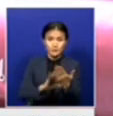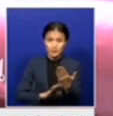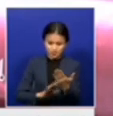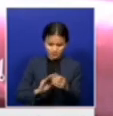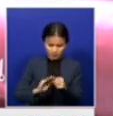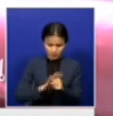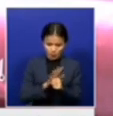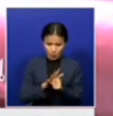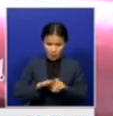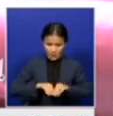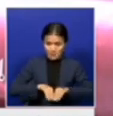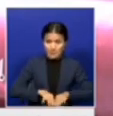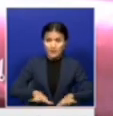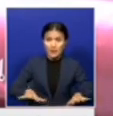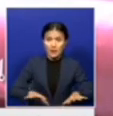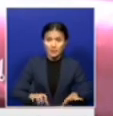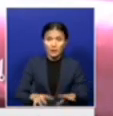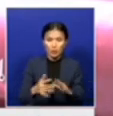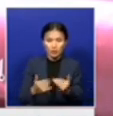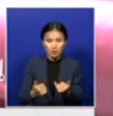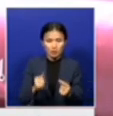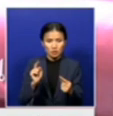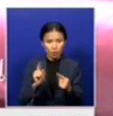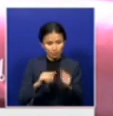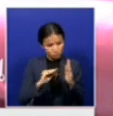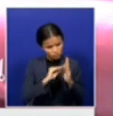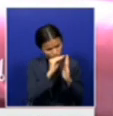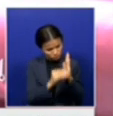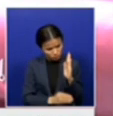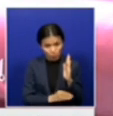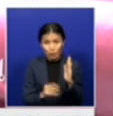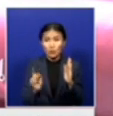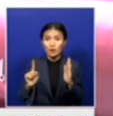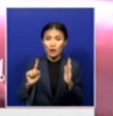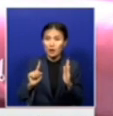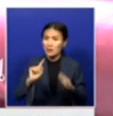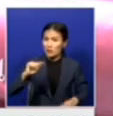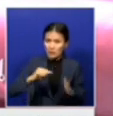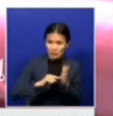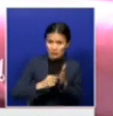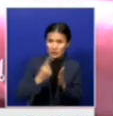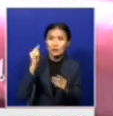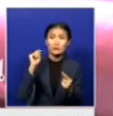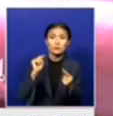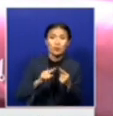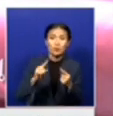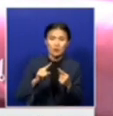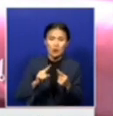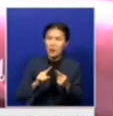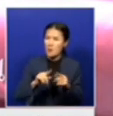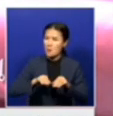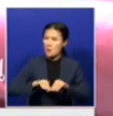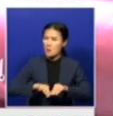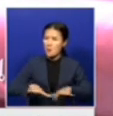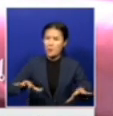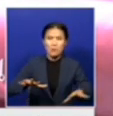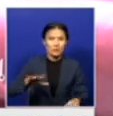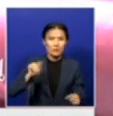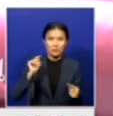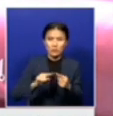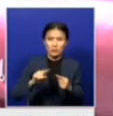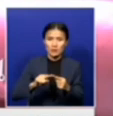ทศไทยที่ผ่านมานะครับเกิดจากการจัดชกมวยที่สนามมวยลุมพินีของกองทัพบกนะครับนี่อาจจะขั